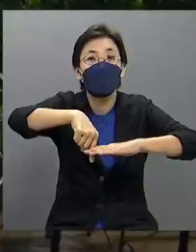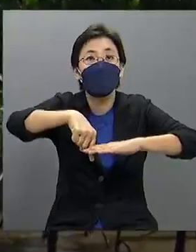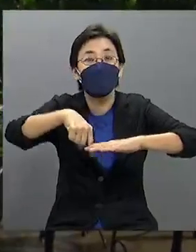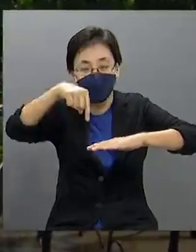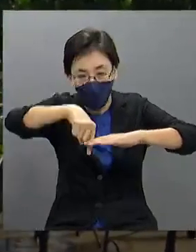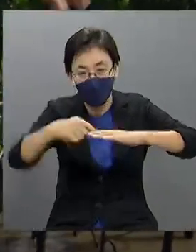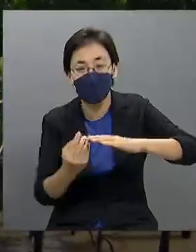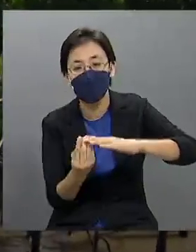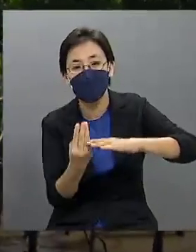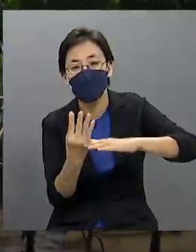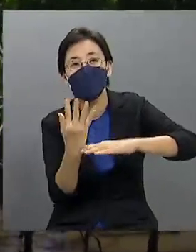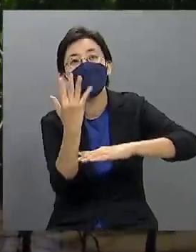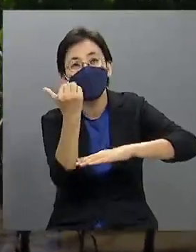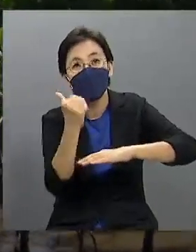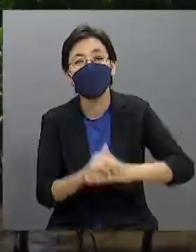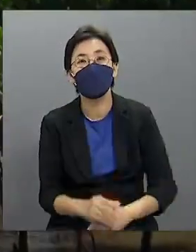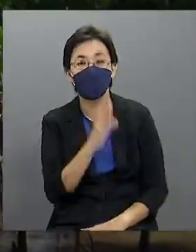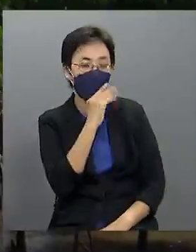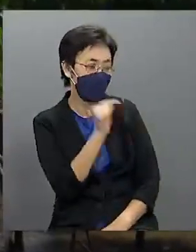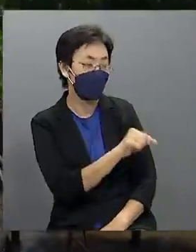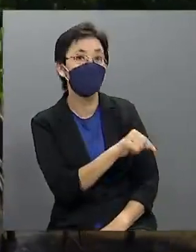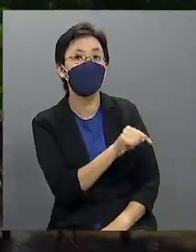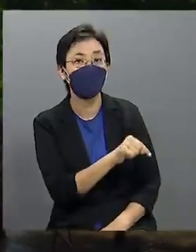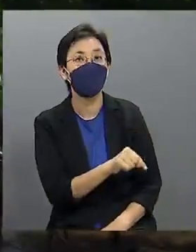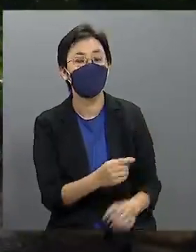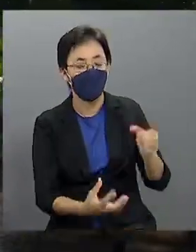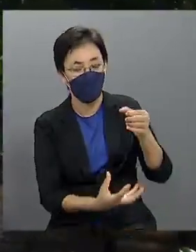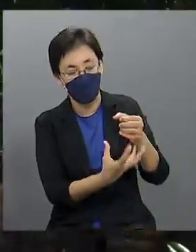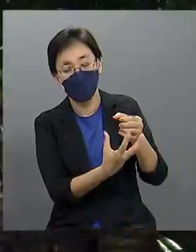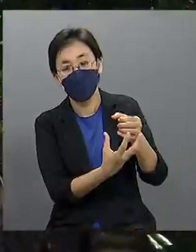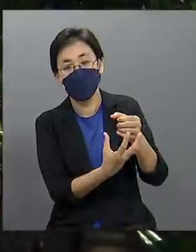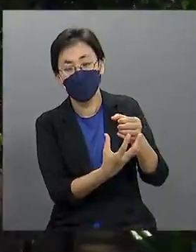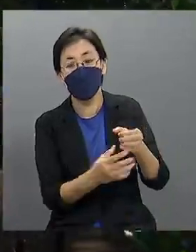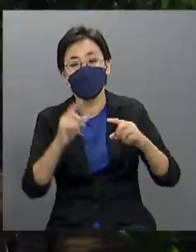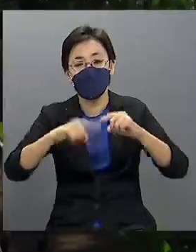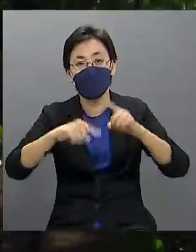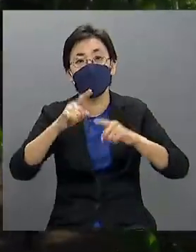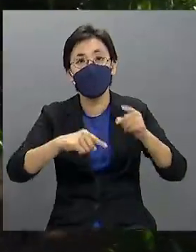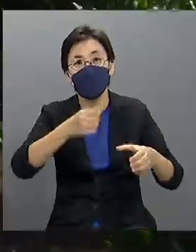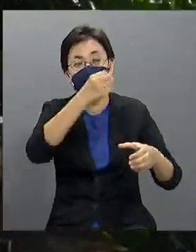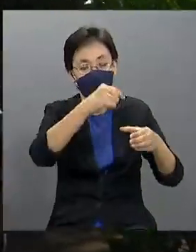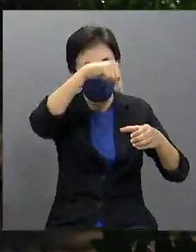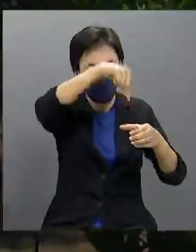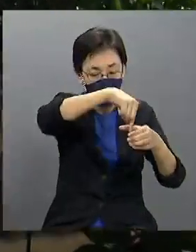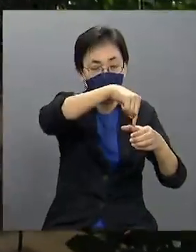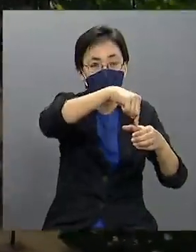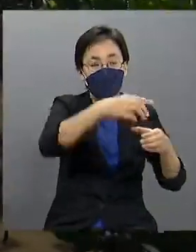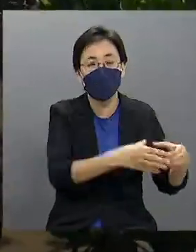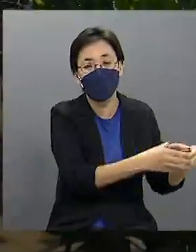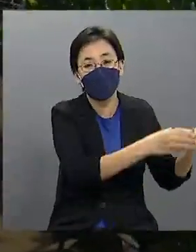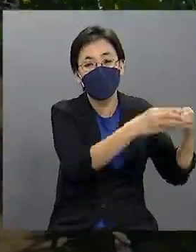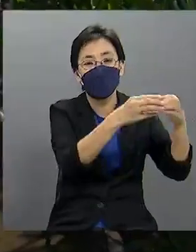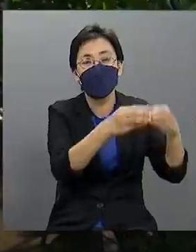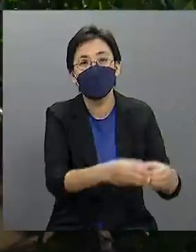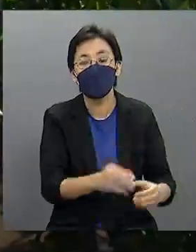แต่เอาปูตรงนี้ต้องเพระใส่ถงPokkaค่ะทอยในปล้นพอกล้าเราพาเดๆมาแลวกบอกอาย pasado